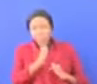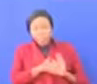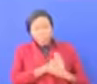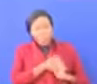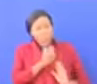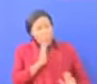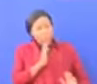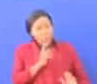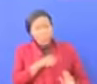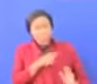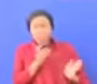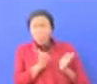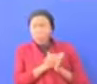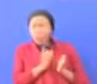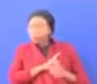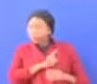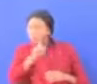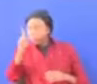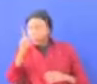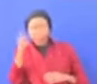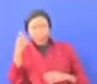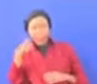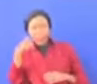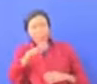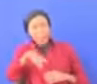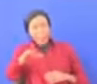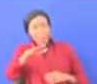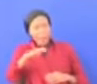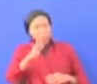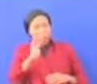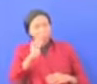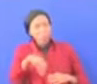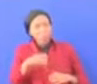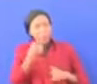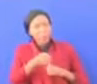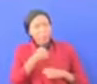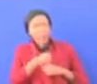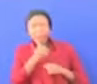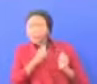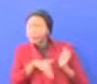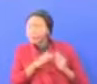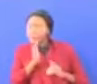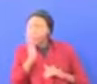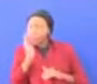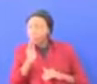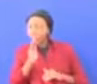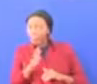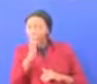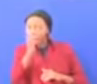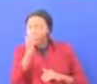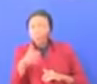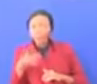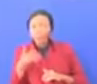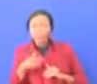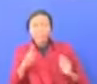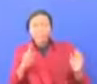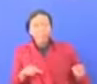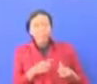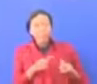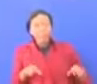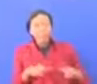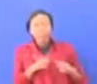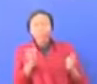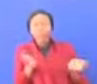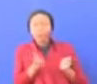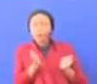ulianza, na nimekuomba uje Tarime na hasa kule maeneo ya mgodi na maeneo mengine ufanye kazi ya ziada. Nataka nikwambie tunataka migogoro ya wafugaji na